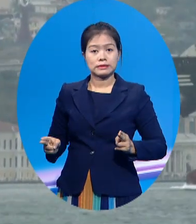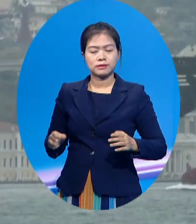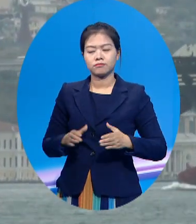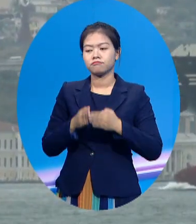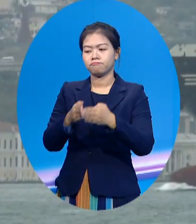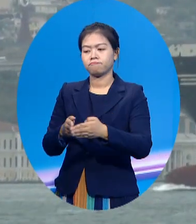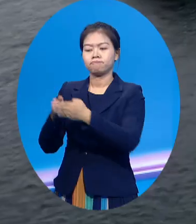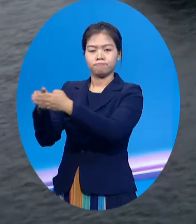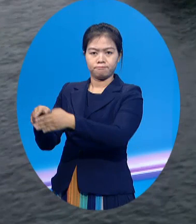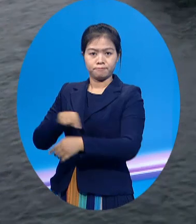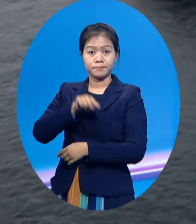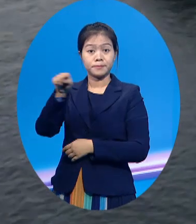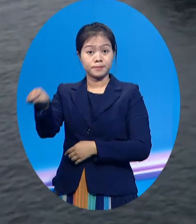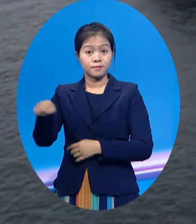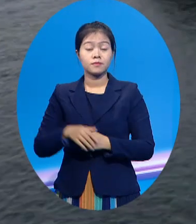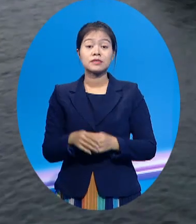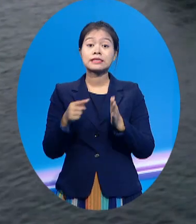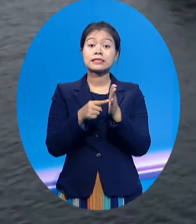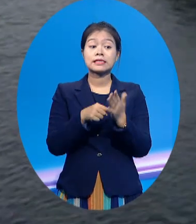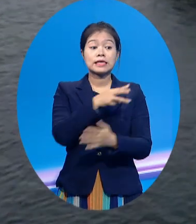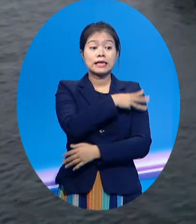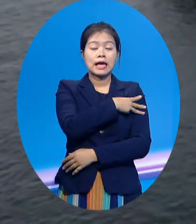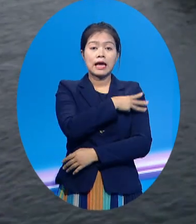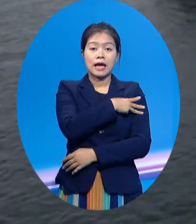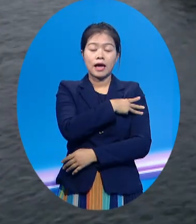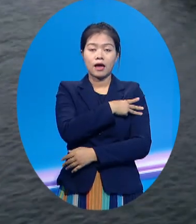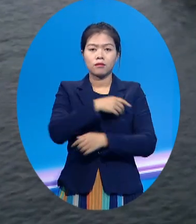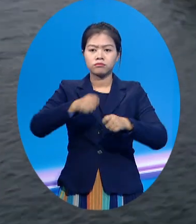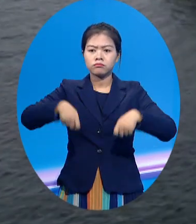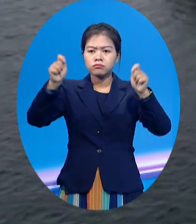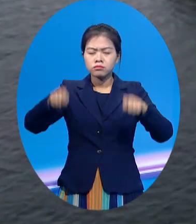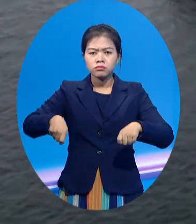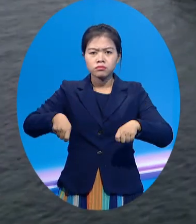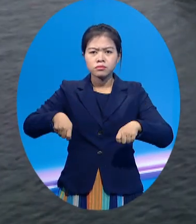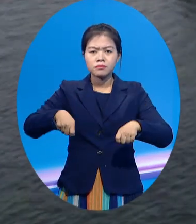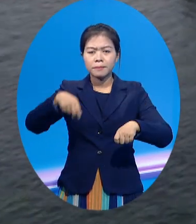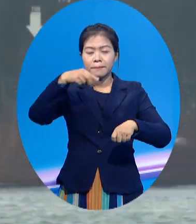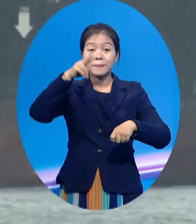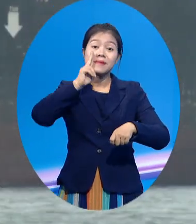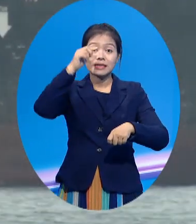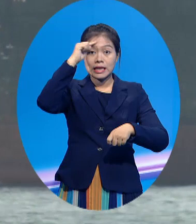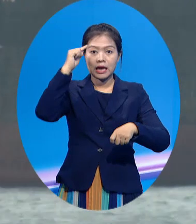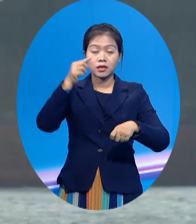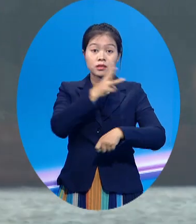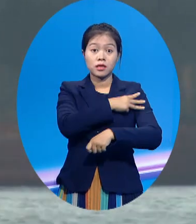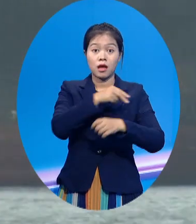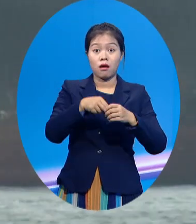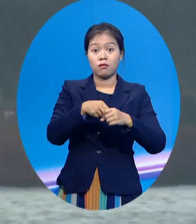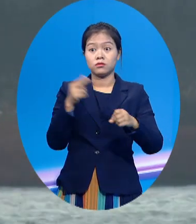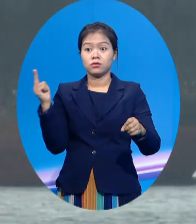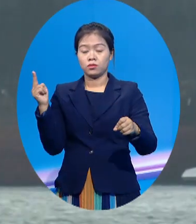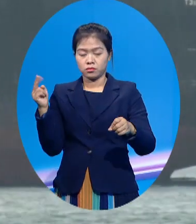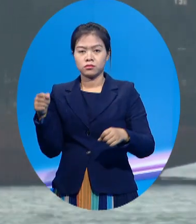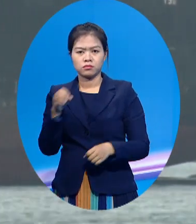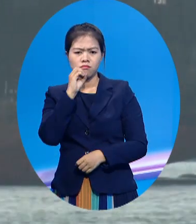sau thiên nga tuyên bố rút khỏi thỏa thuận ngũ cốc biển đen Bộ Quốc phòng Nga cảnh báo từ ngày 20 tháng 7 các tàu đi trên biển Đen đến